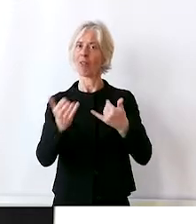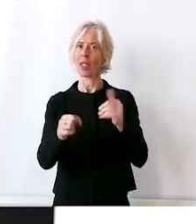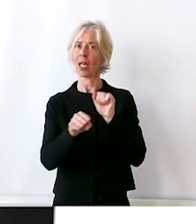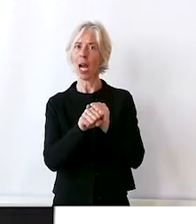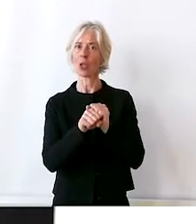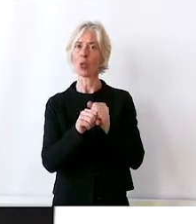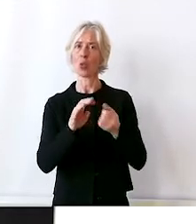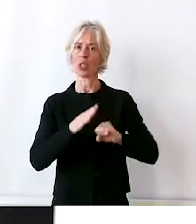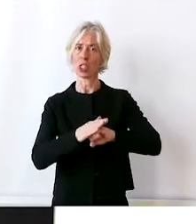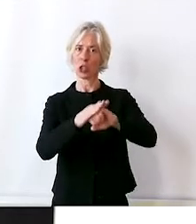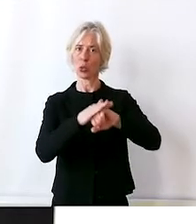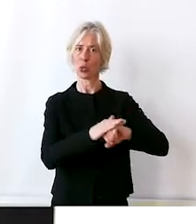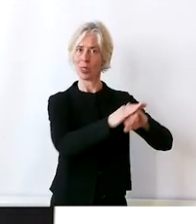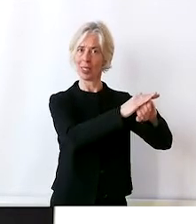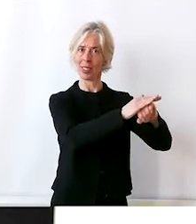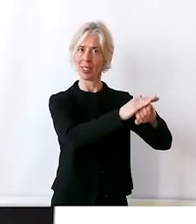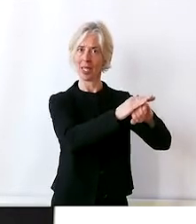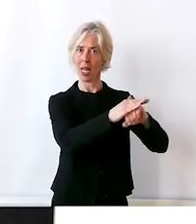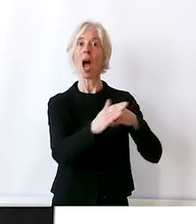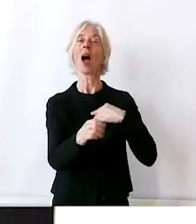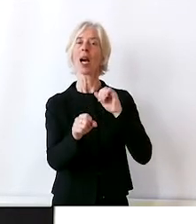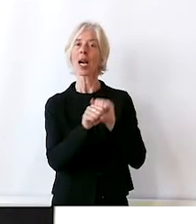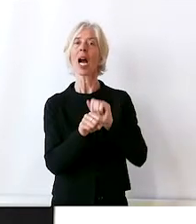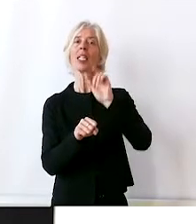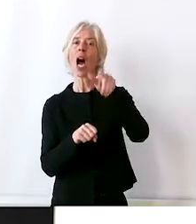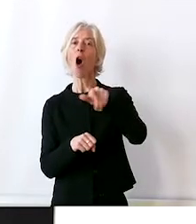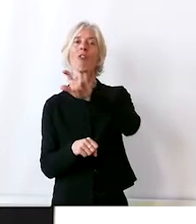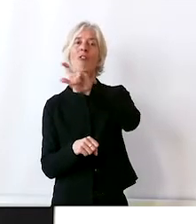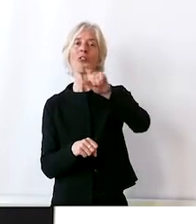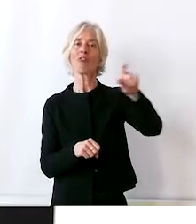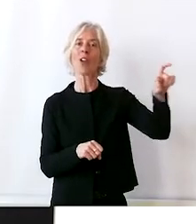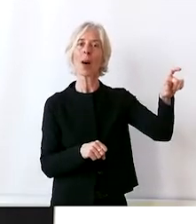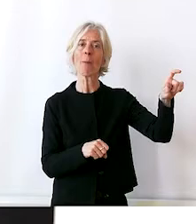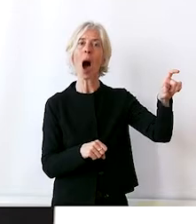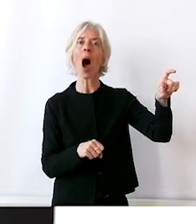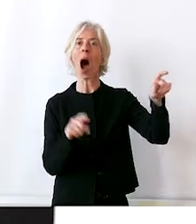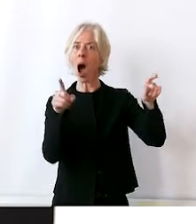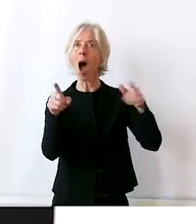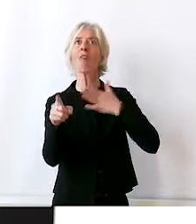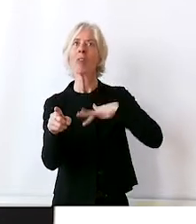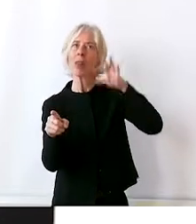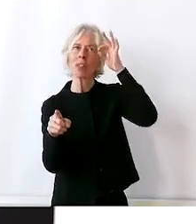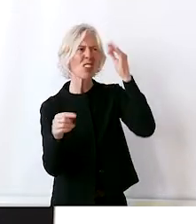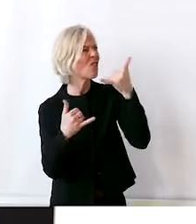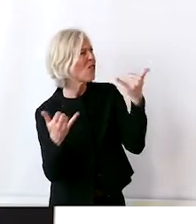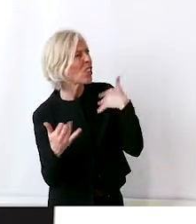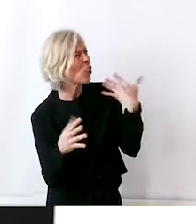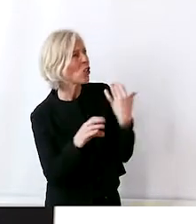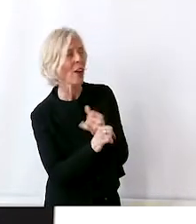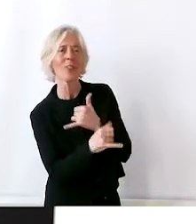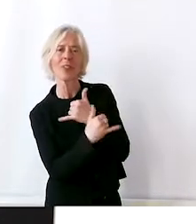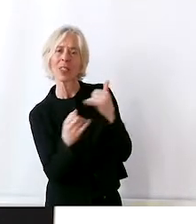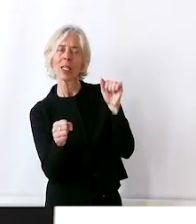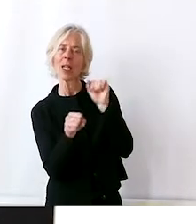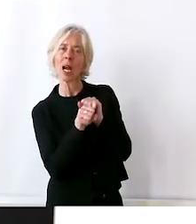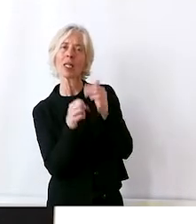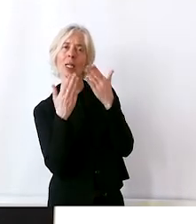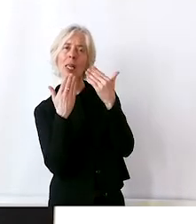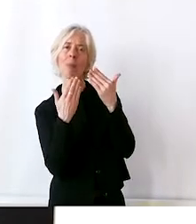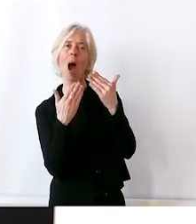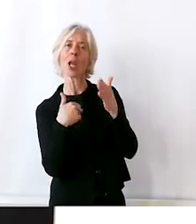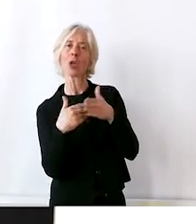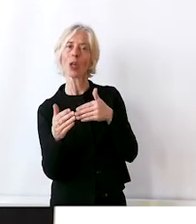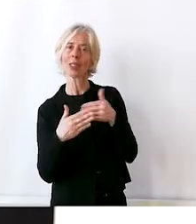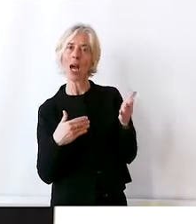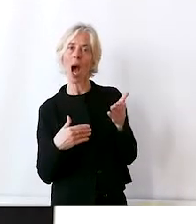Initiative A3 Klimaneutral zu werden. Diese überspannt die gesamte Region Augsburg.